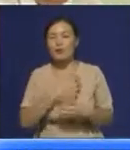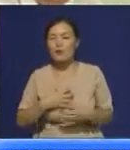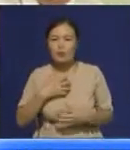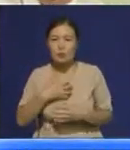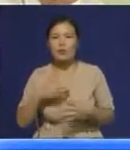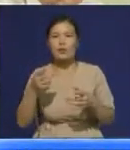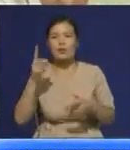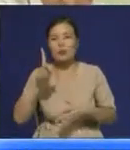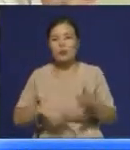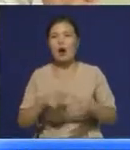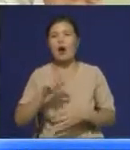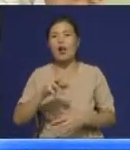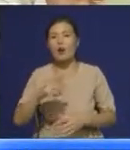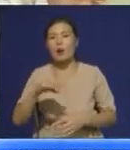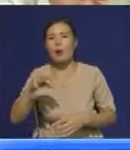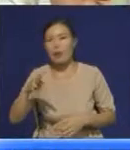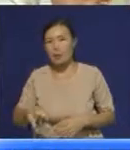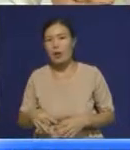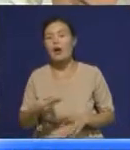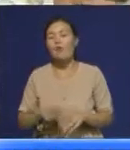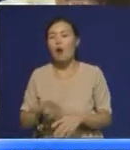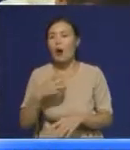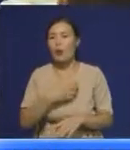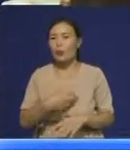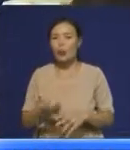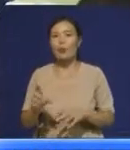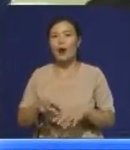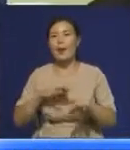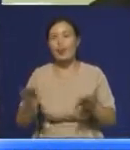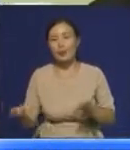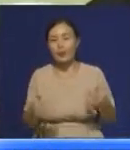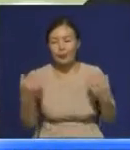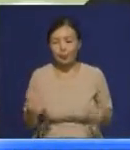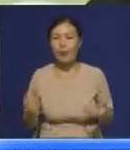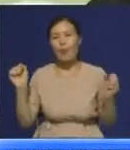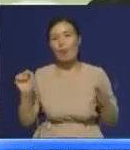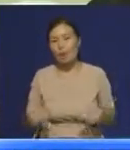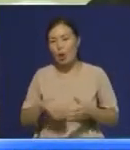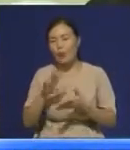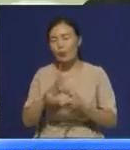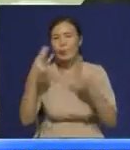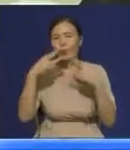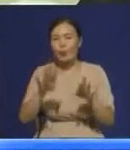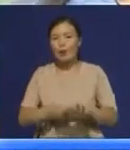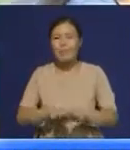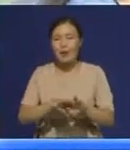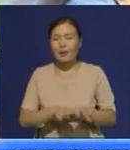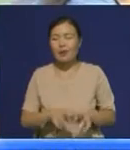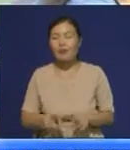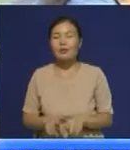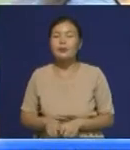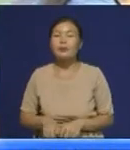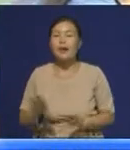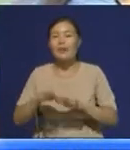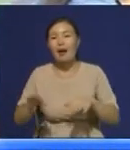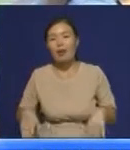и создания алгоритмов. Это очень актуально в архитектуре. Можно создавать уникальные проекты. Дети